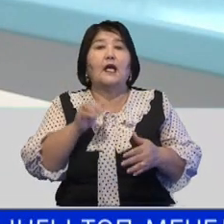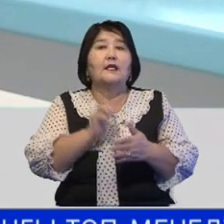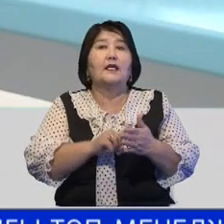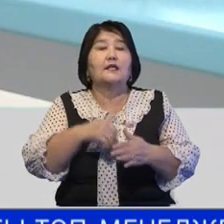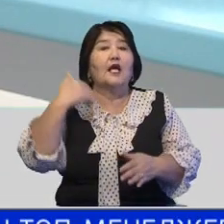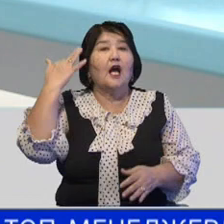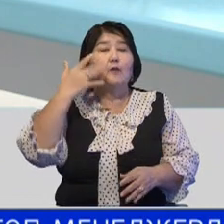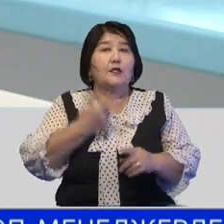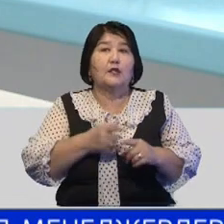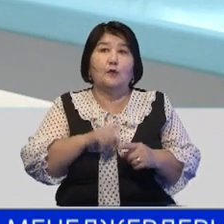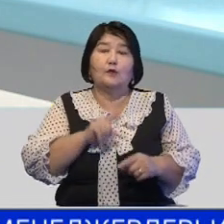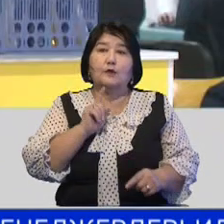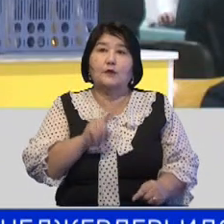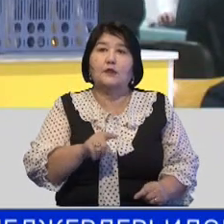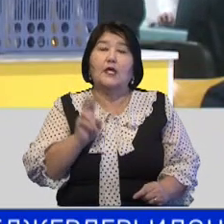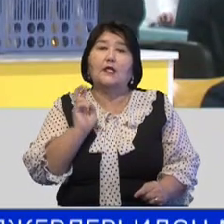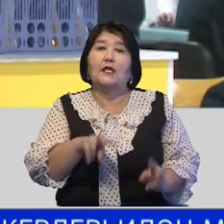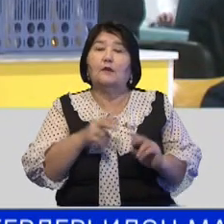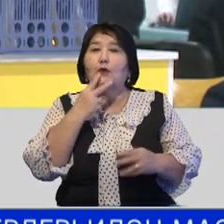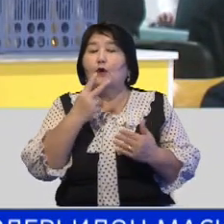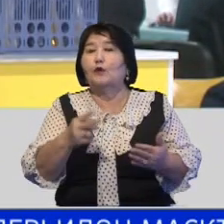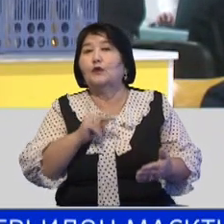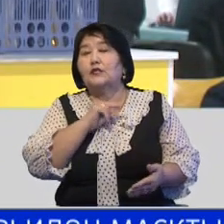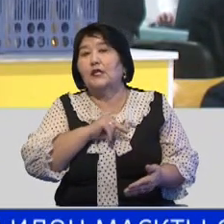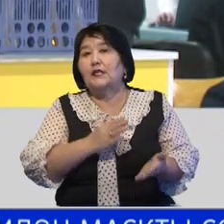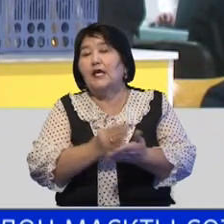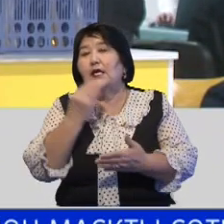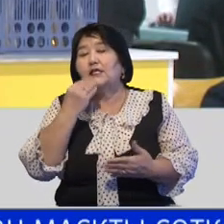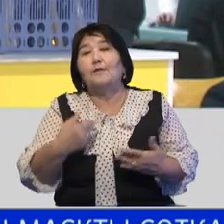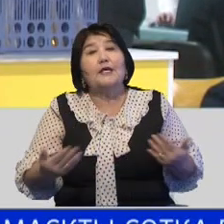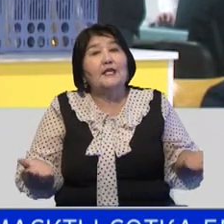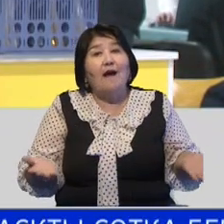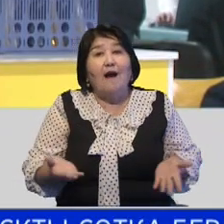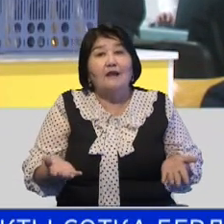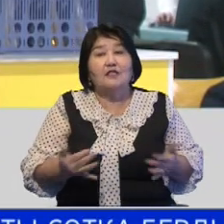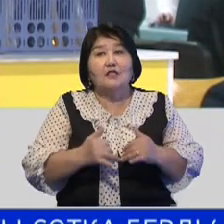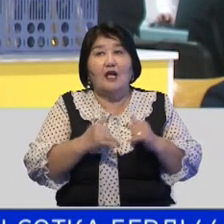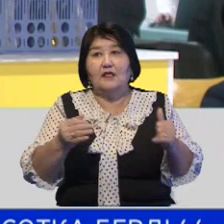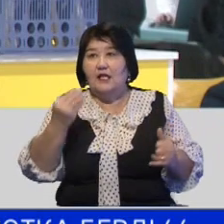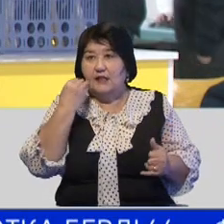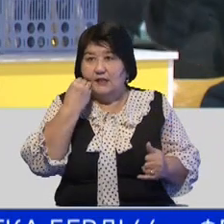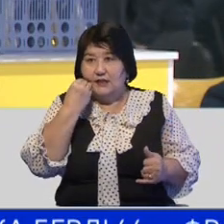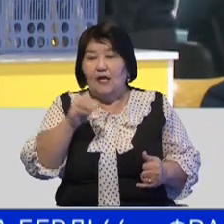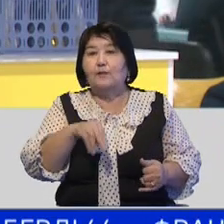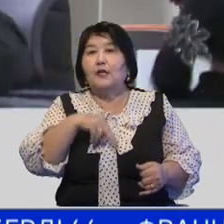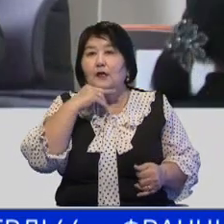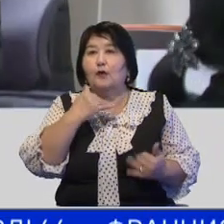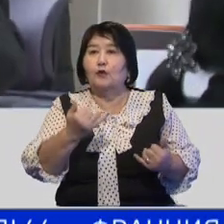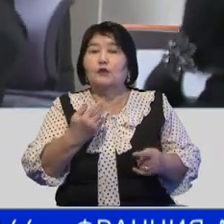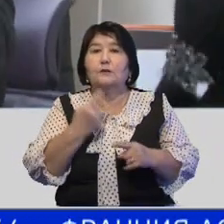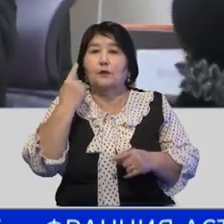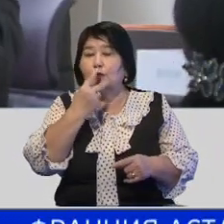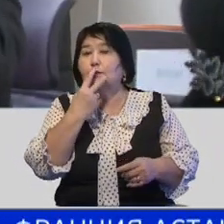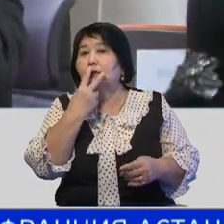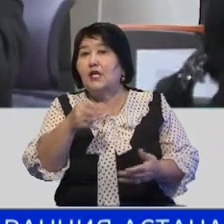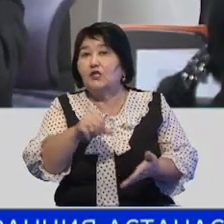Негізгі мақсатымыз бұндай объектілерге келген кезде көрсетіліп отырған қызметтердің сапасының қаншалықты сапалы көрсетіліп отырғанына көз жеткізу,